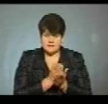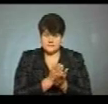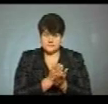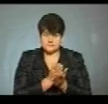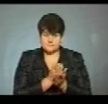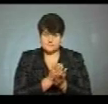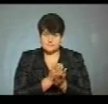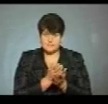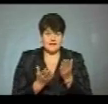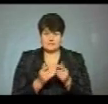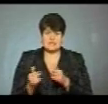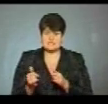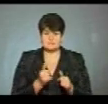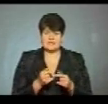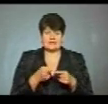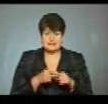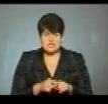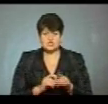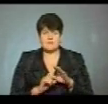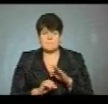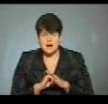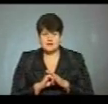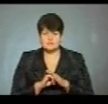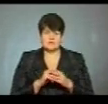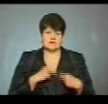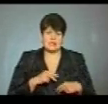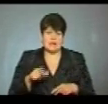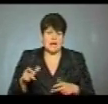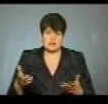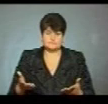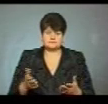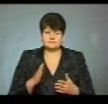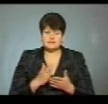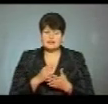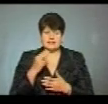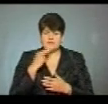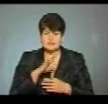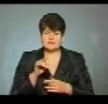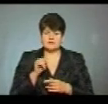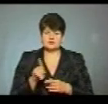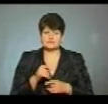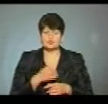вона не забезпечена ні технічно, ні базово, ні кадрово. Є необ'єктивним те, що вони хочуть